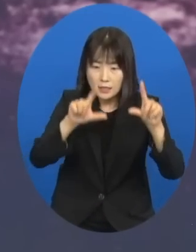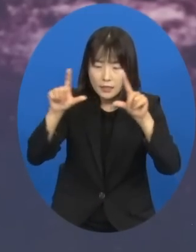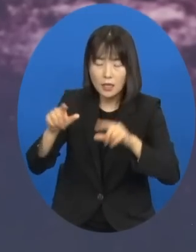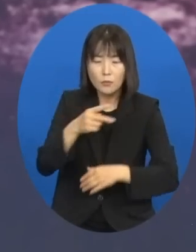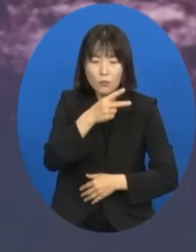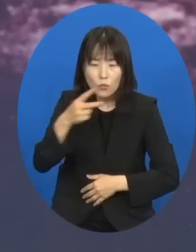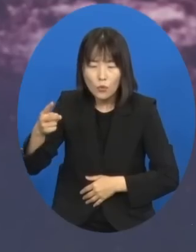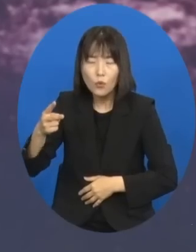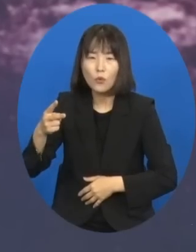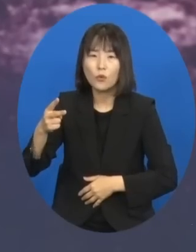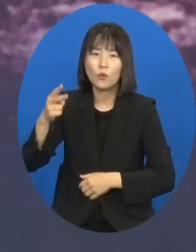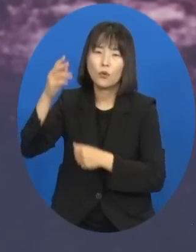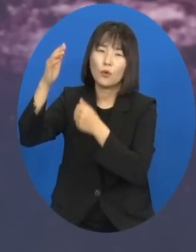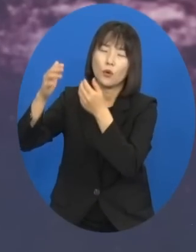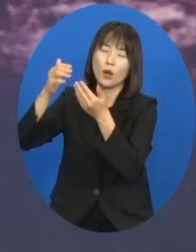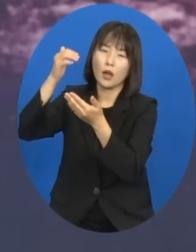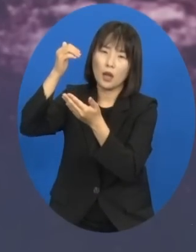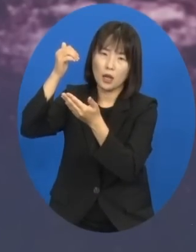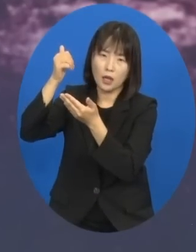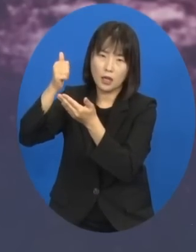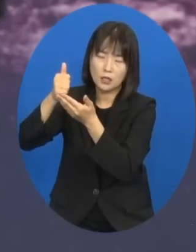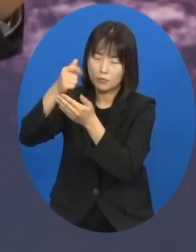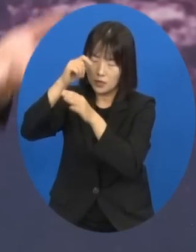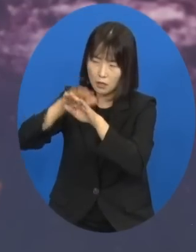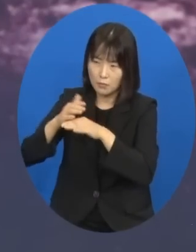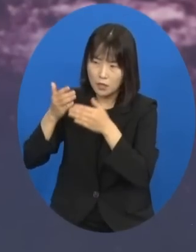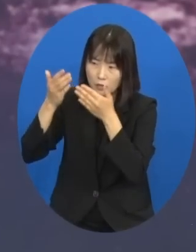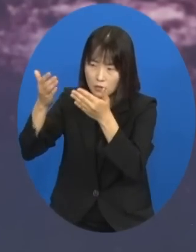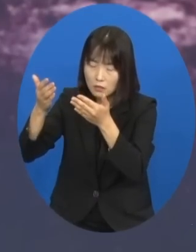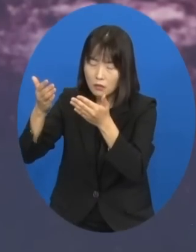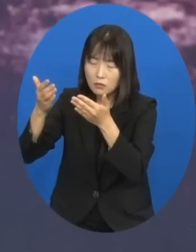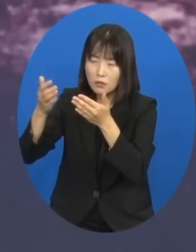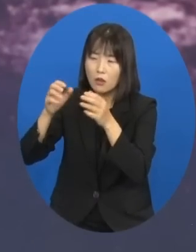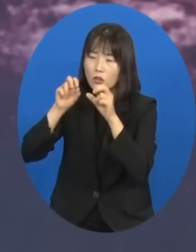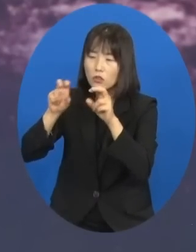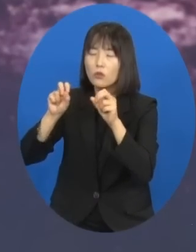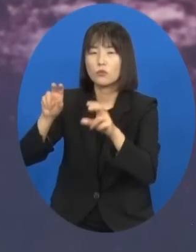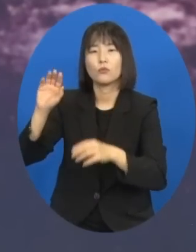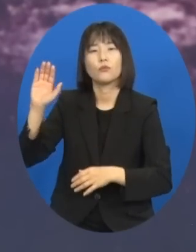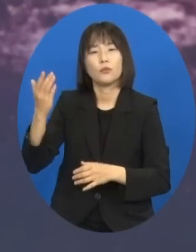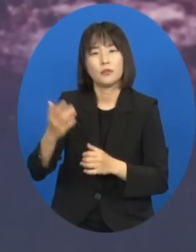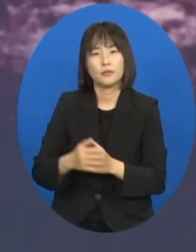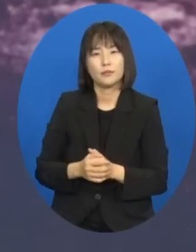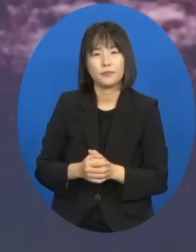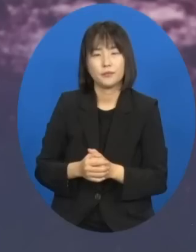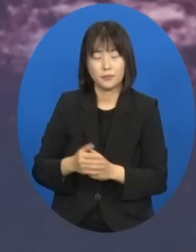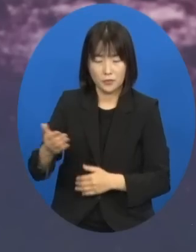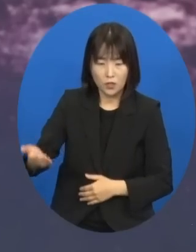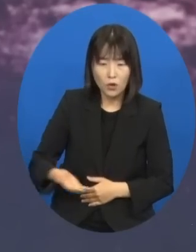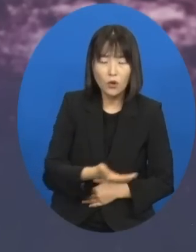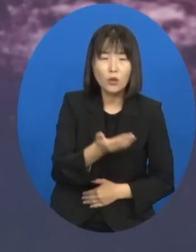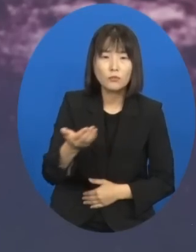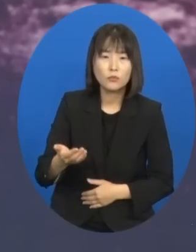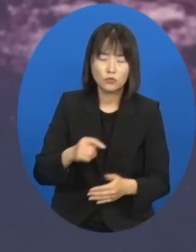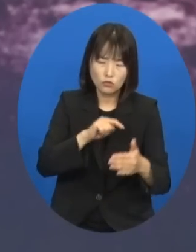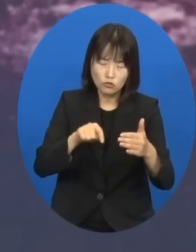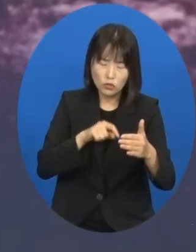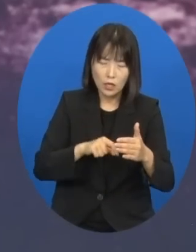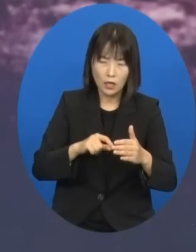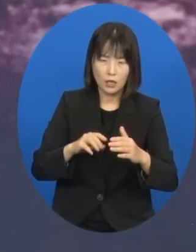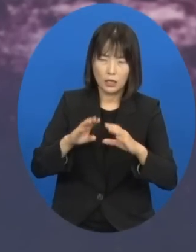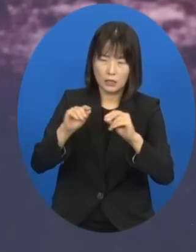곳에서 하나님을 예배했을 때 그 자체가 선교가 된 것이죠. 그러니까 여러분들 중에서는요 꼭 뭐 딴 곳까지 안